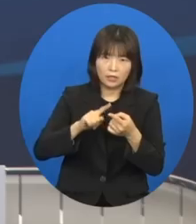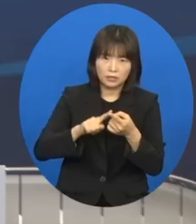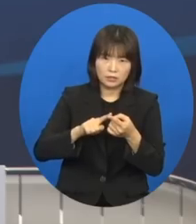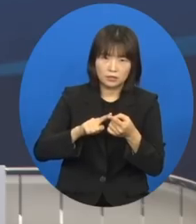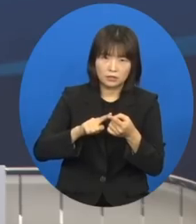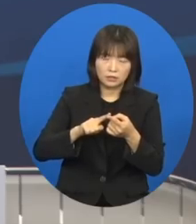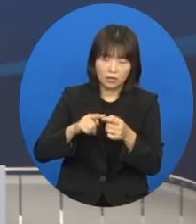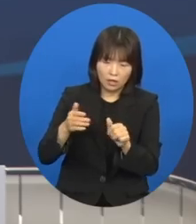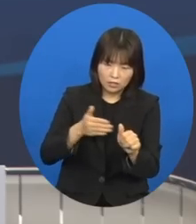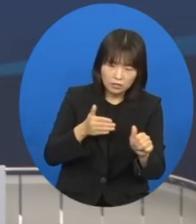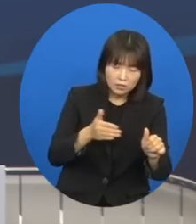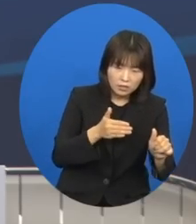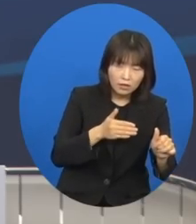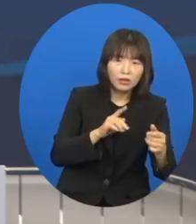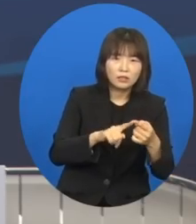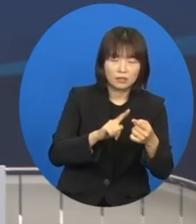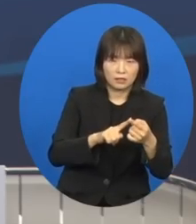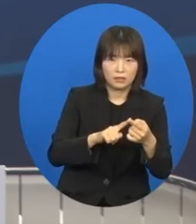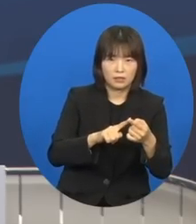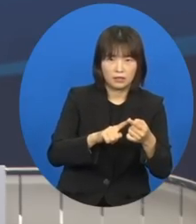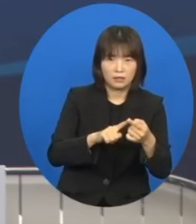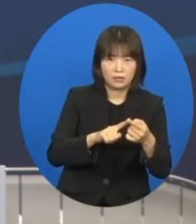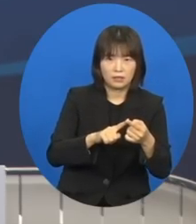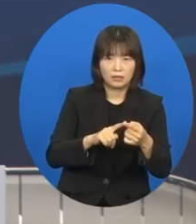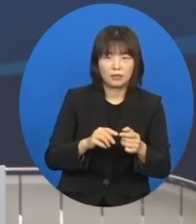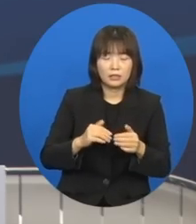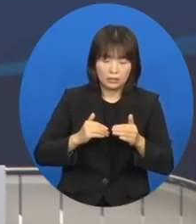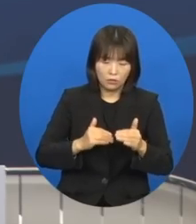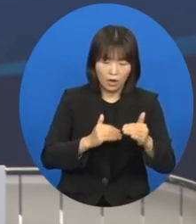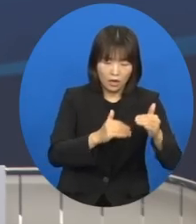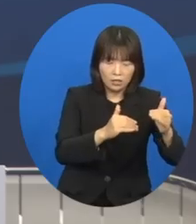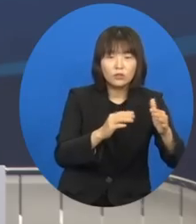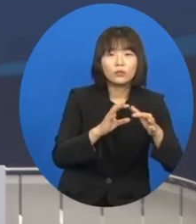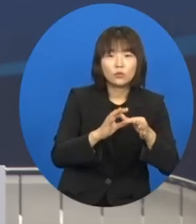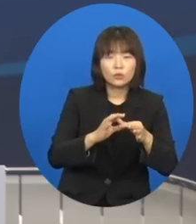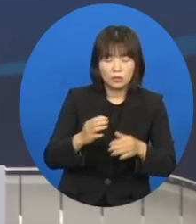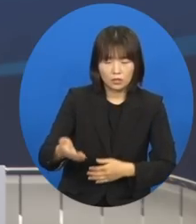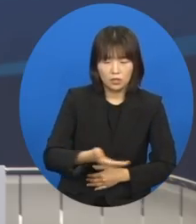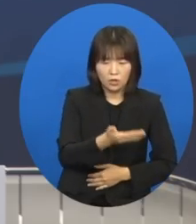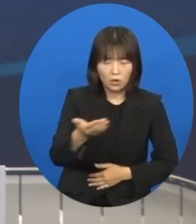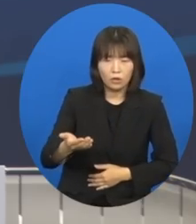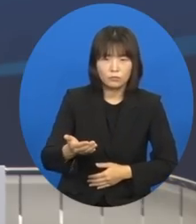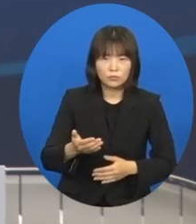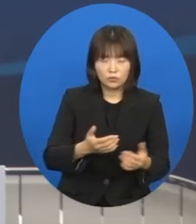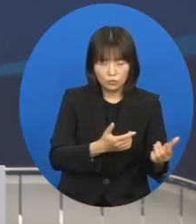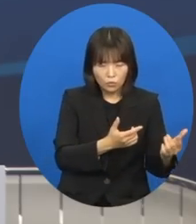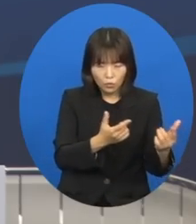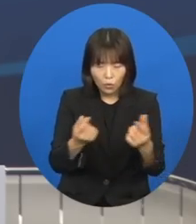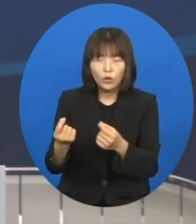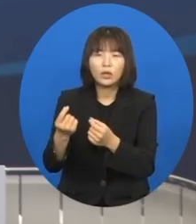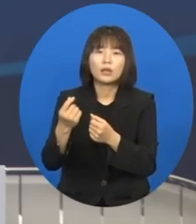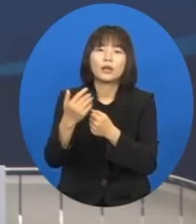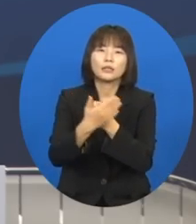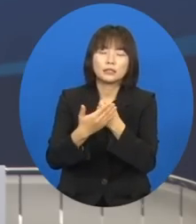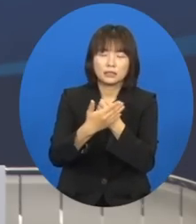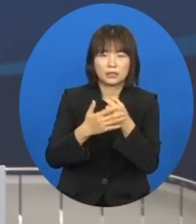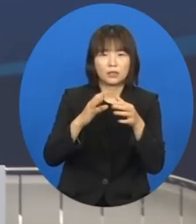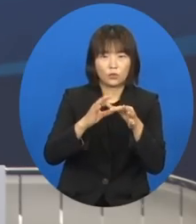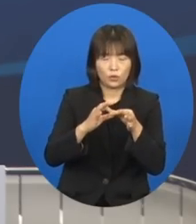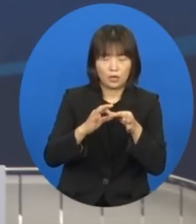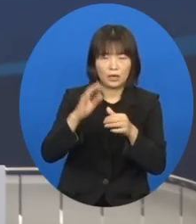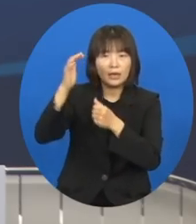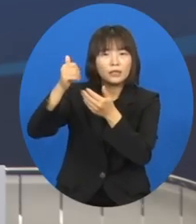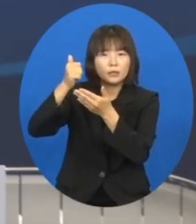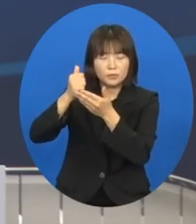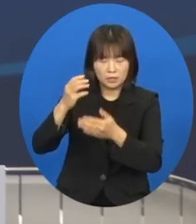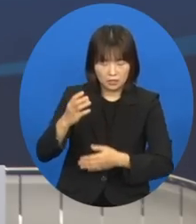인도하셨는가를 통해서 그 가정을 통해서 여러분 모두가 동일한 은혜를 통해서 하나님이 성령과